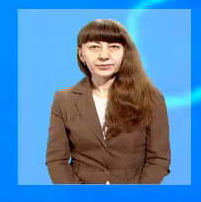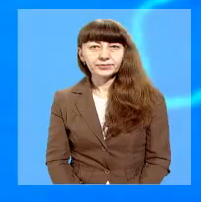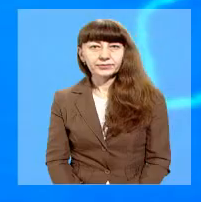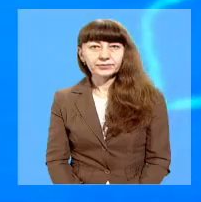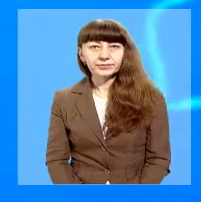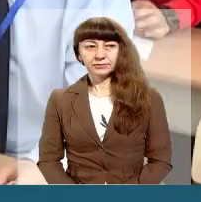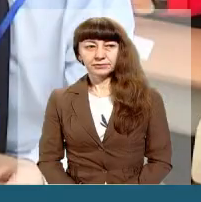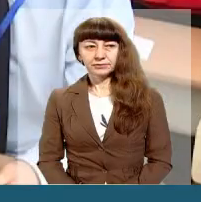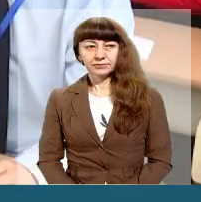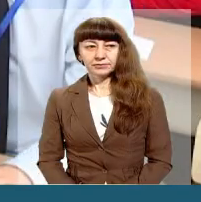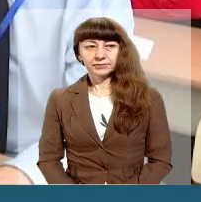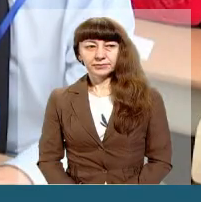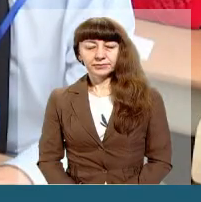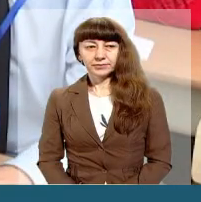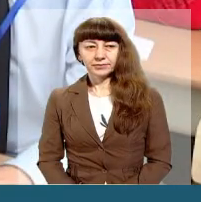подробнее.